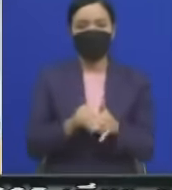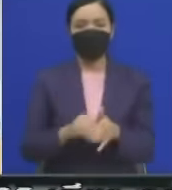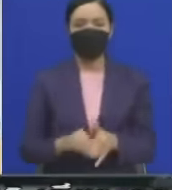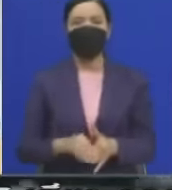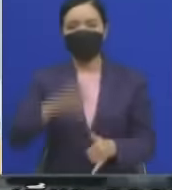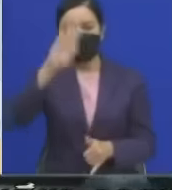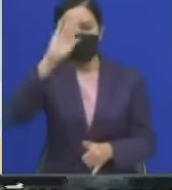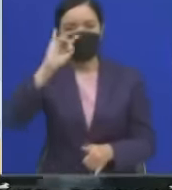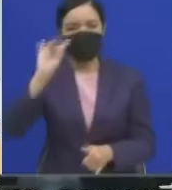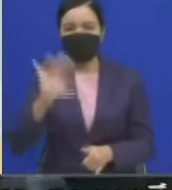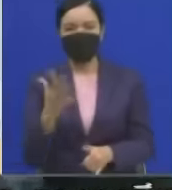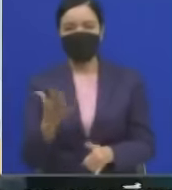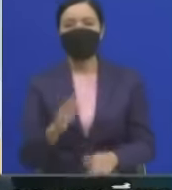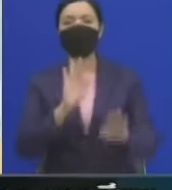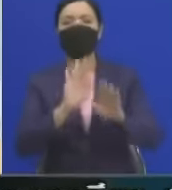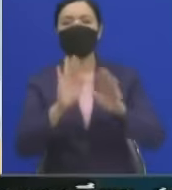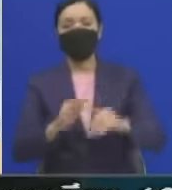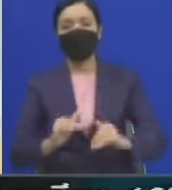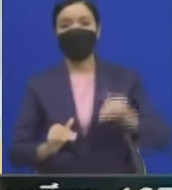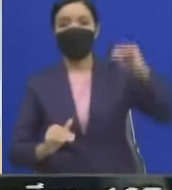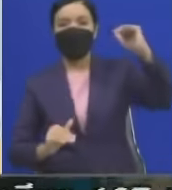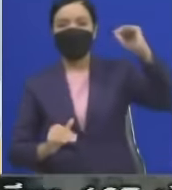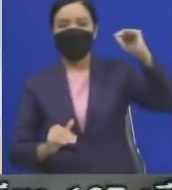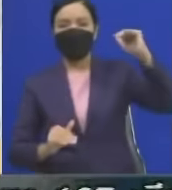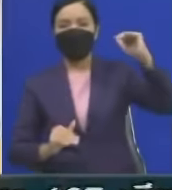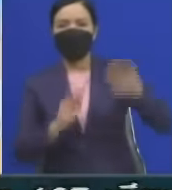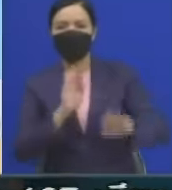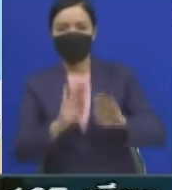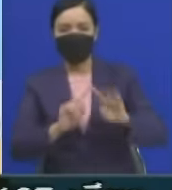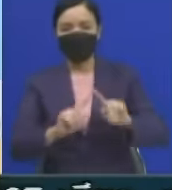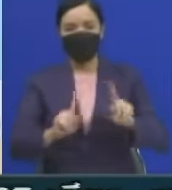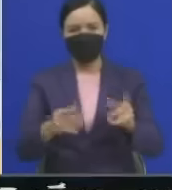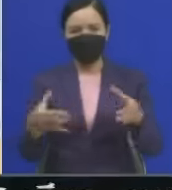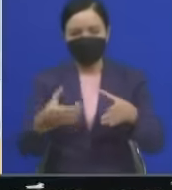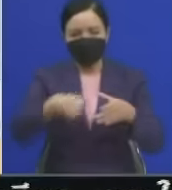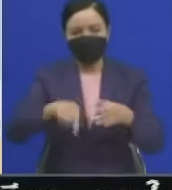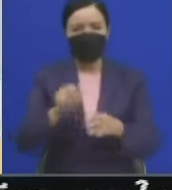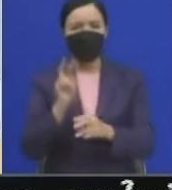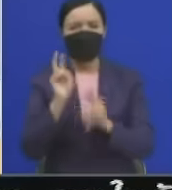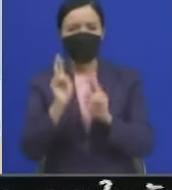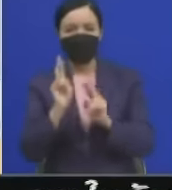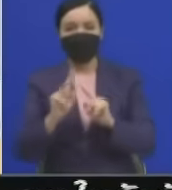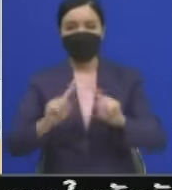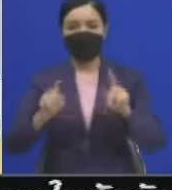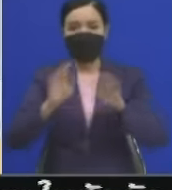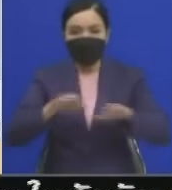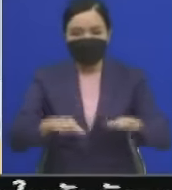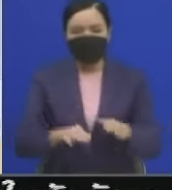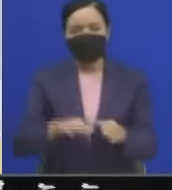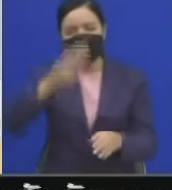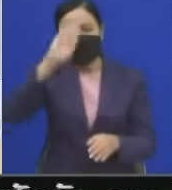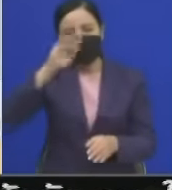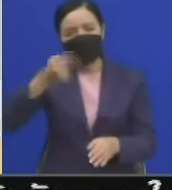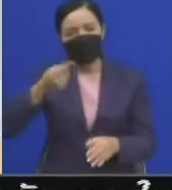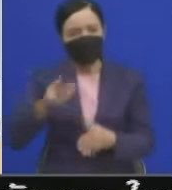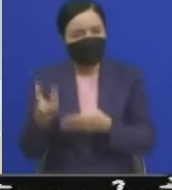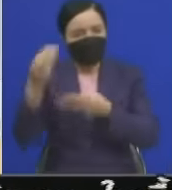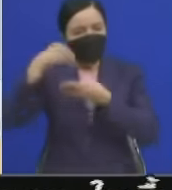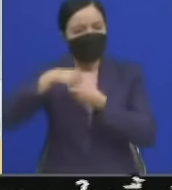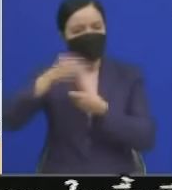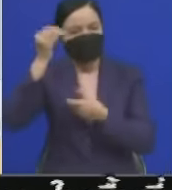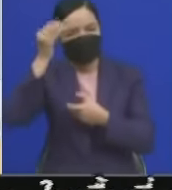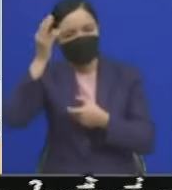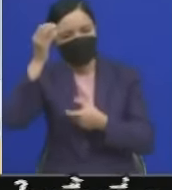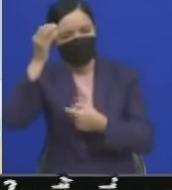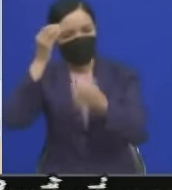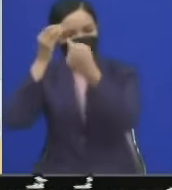งยิ่งถ้าเทียบกับอาการของผู้ใหญ่นะคะแต่ก็มีกลุ่มที่ต้องเฝ้าระวังก็คือเด็กที่มีโรคประจำตัวเกี่ยวกับสมองห ั วใจ